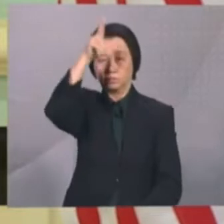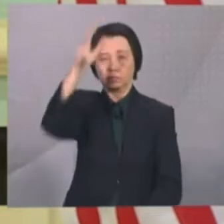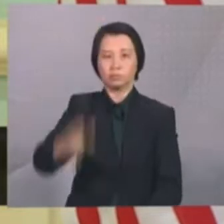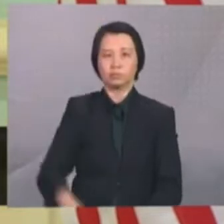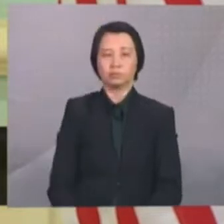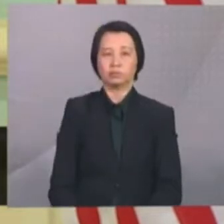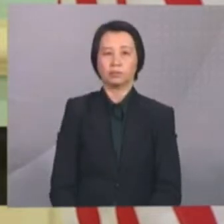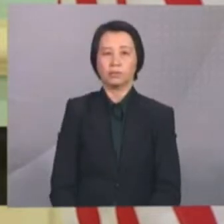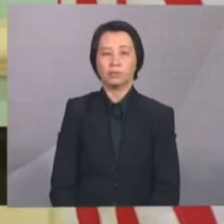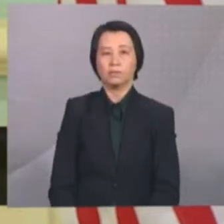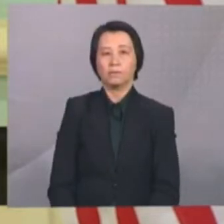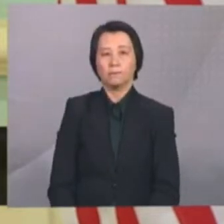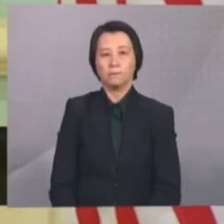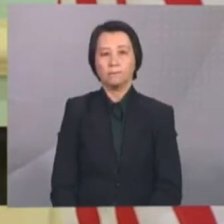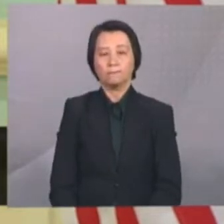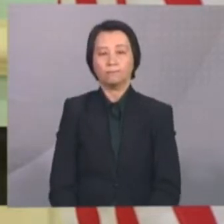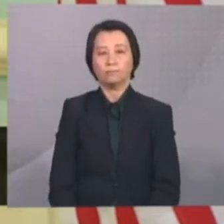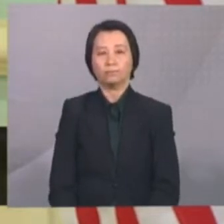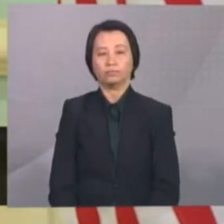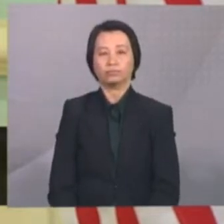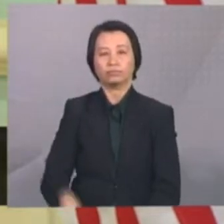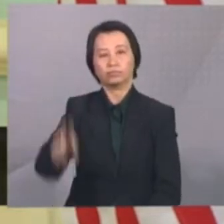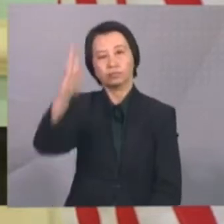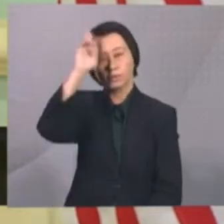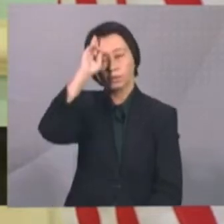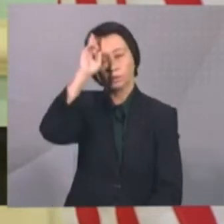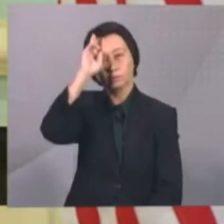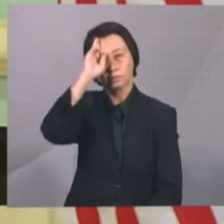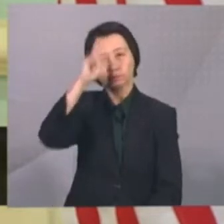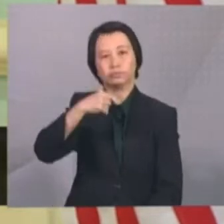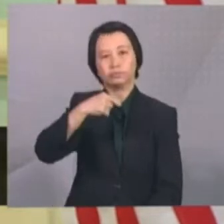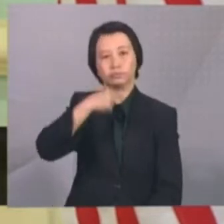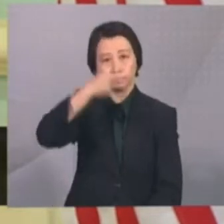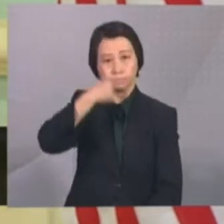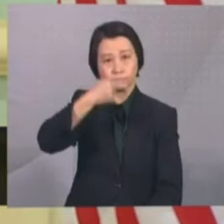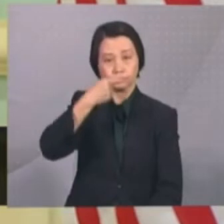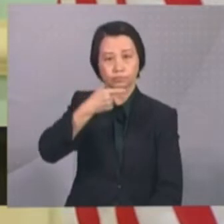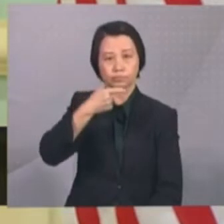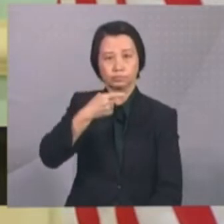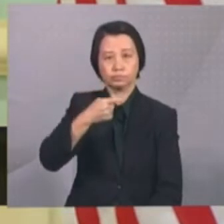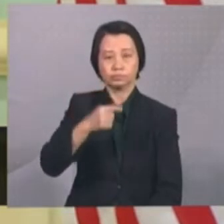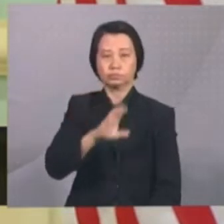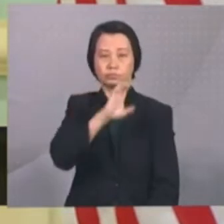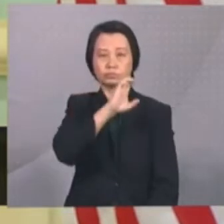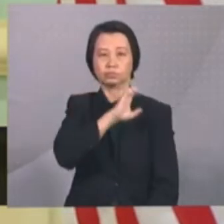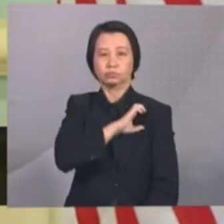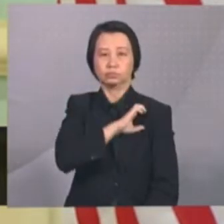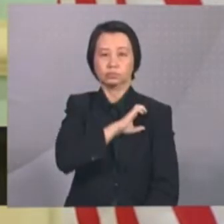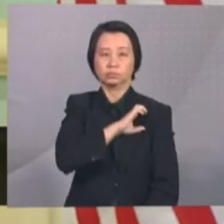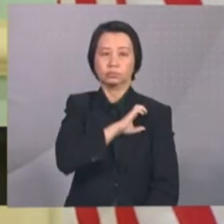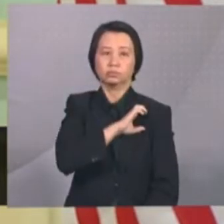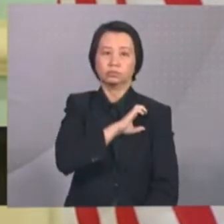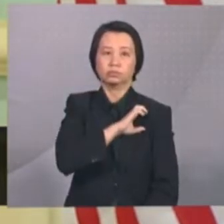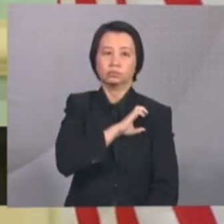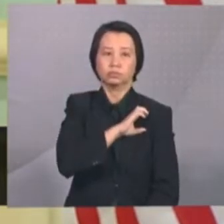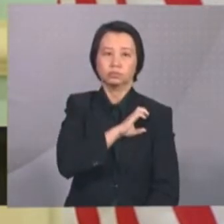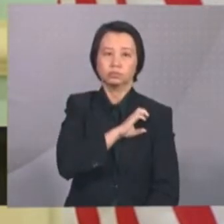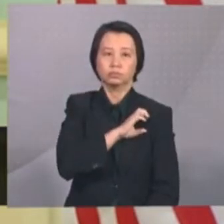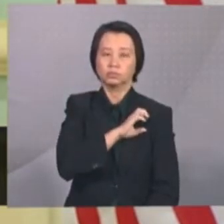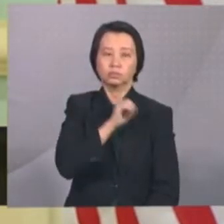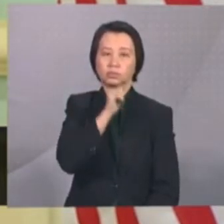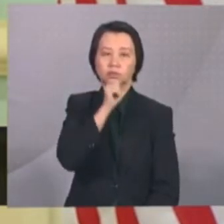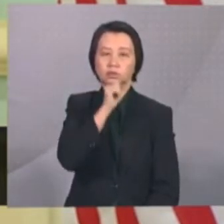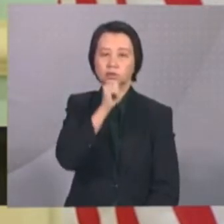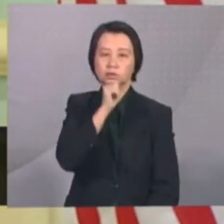ini Hai Seperti yang saya sebutkan bahwa pihak polis tidak lagi